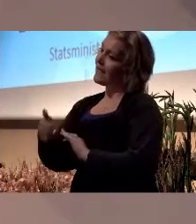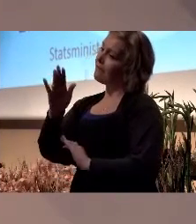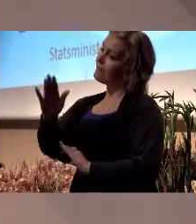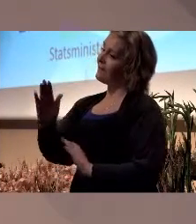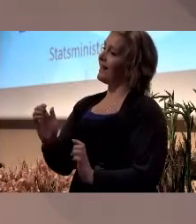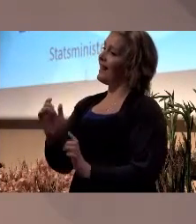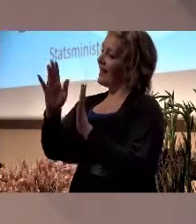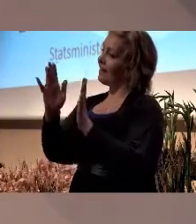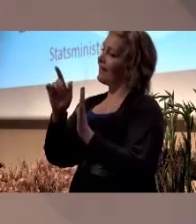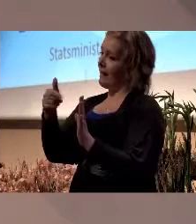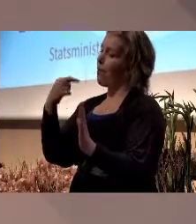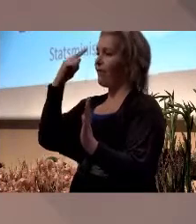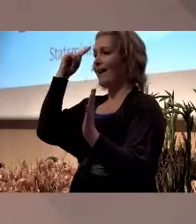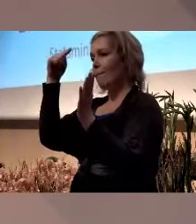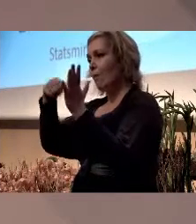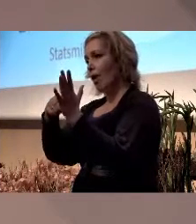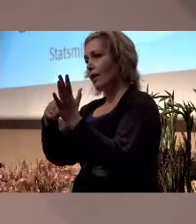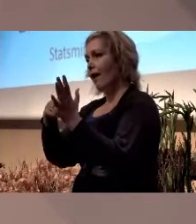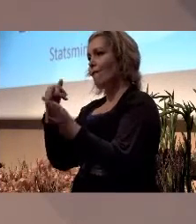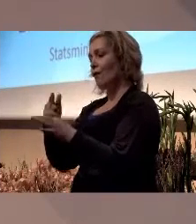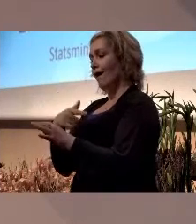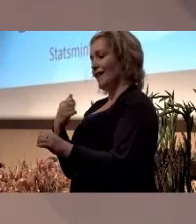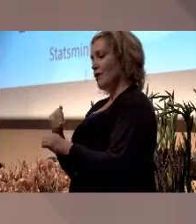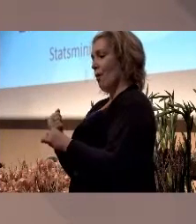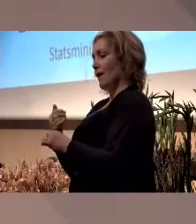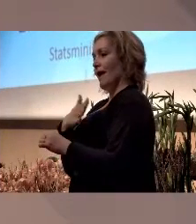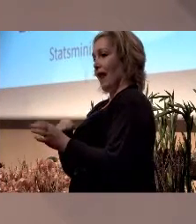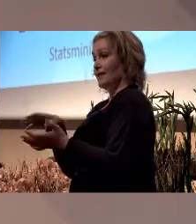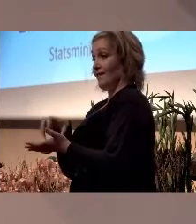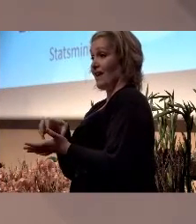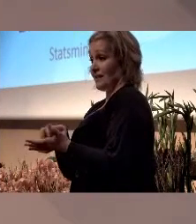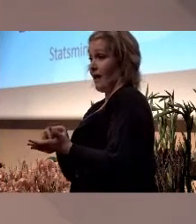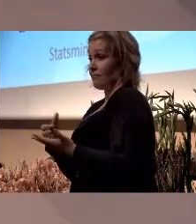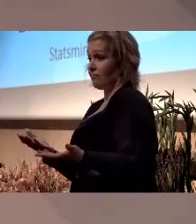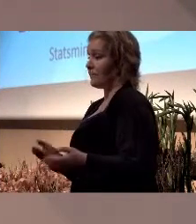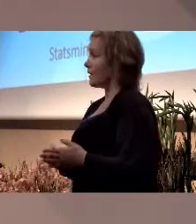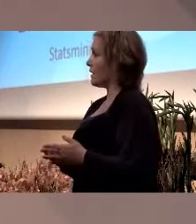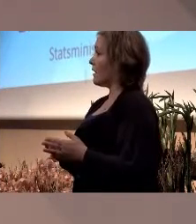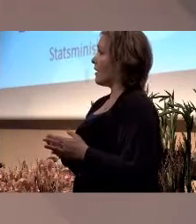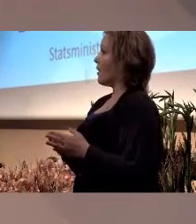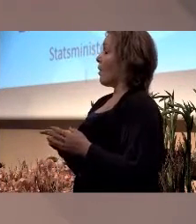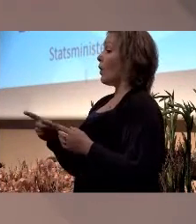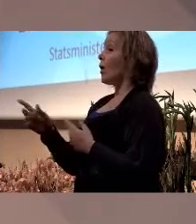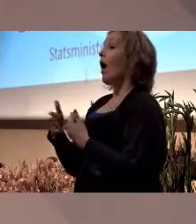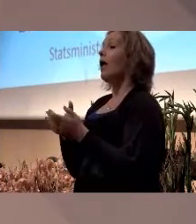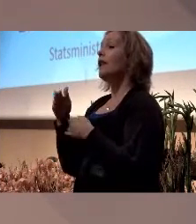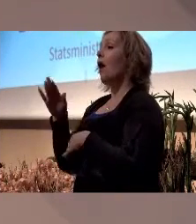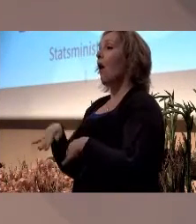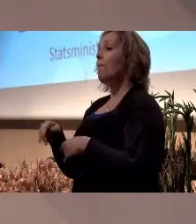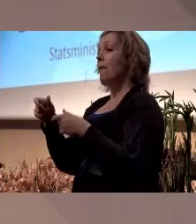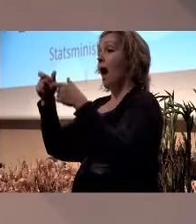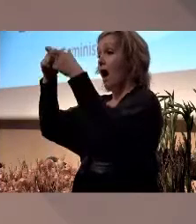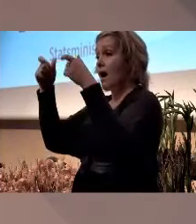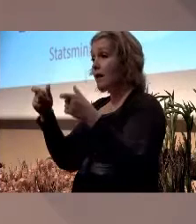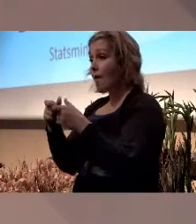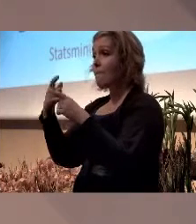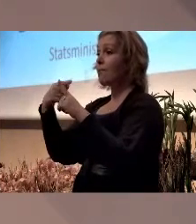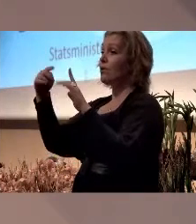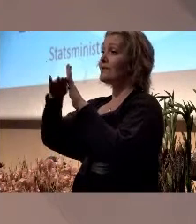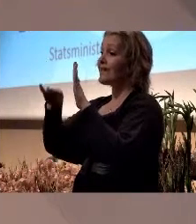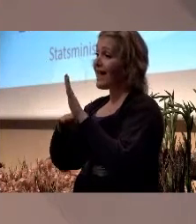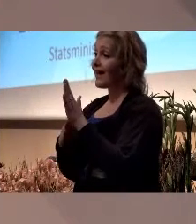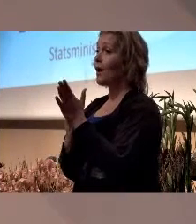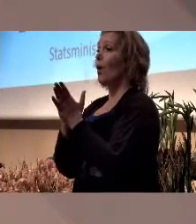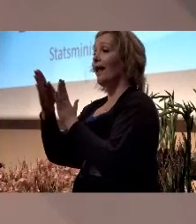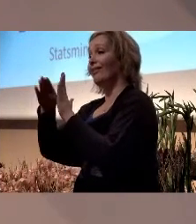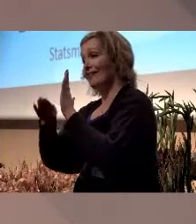liv, det må altså være målet for hvordan vi jobber i helsevesenet. Det handler selvfølgelig om rammer, regler og